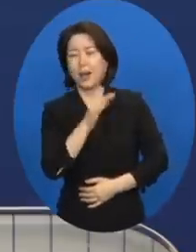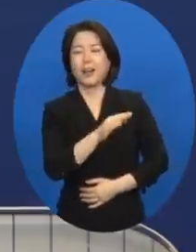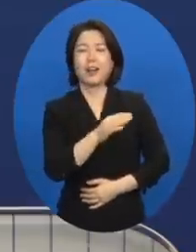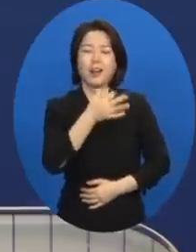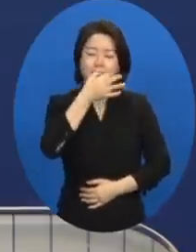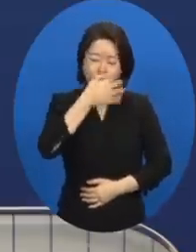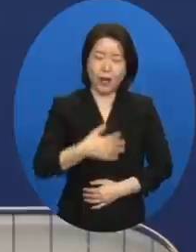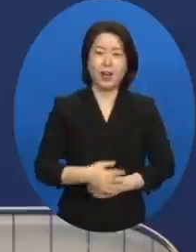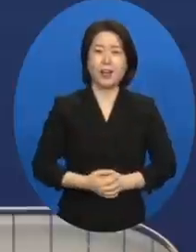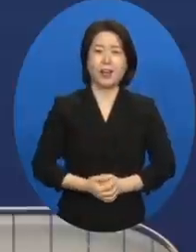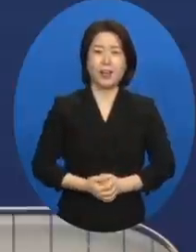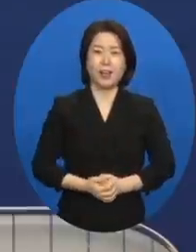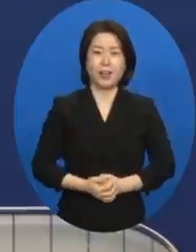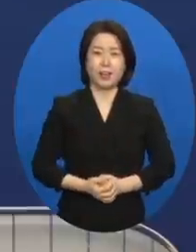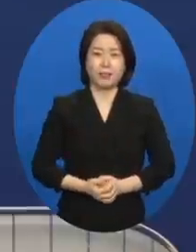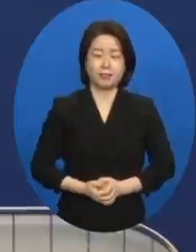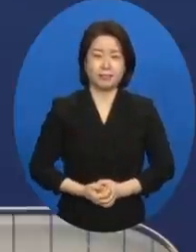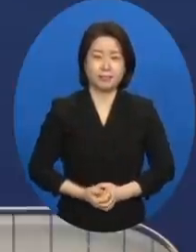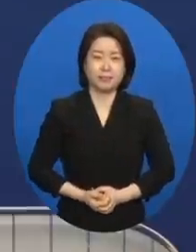힘들더라고요.